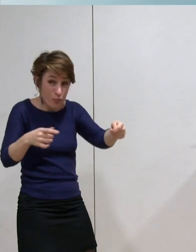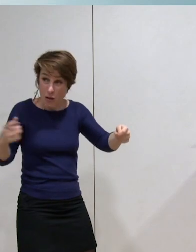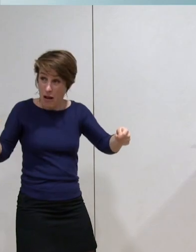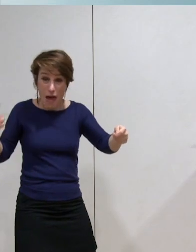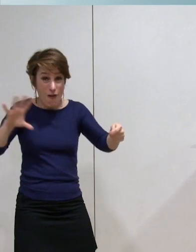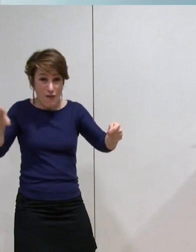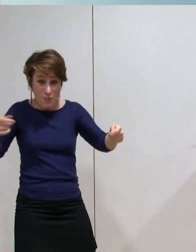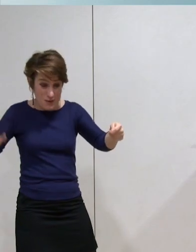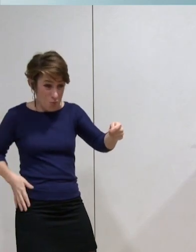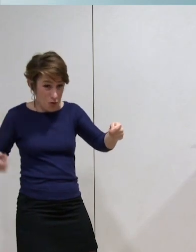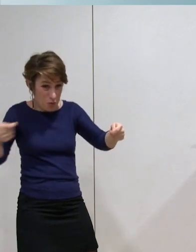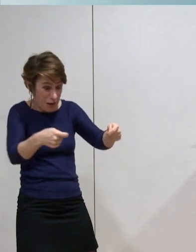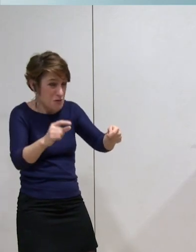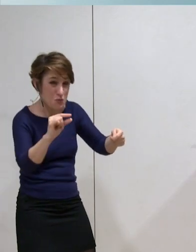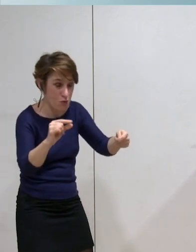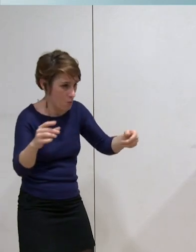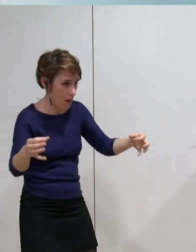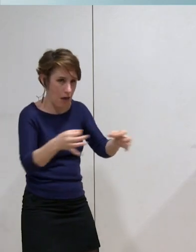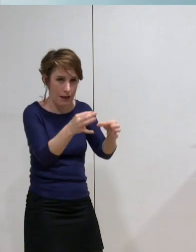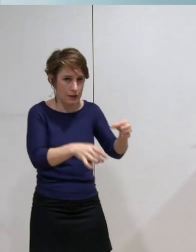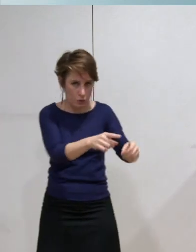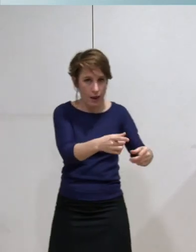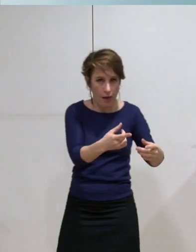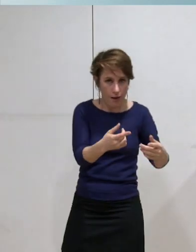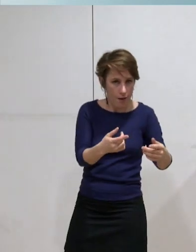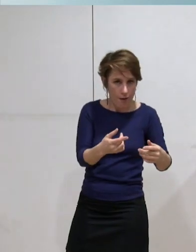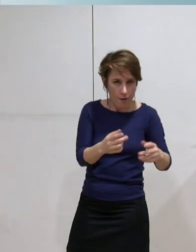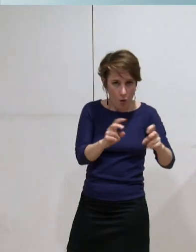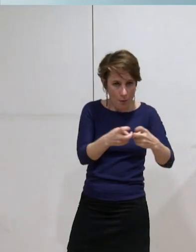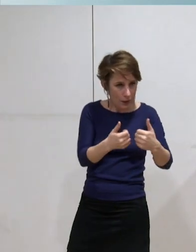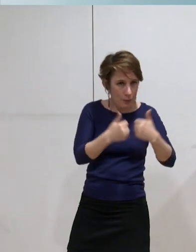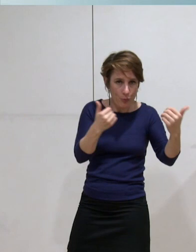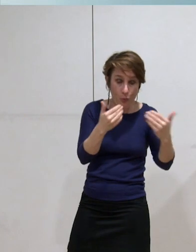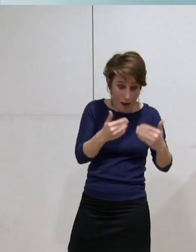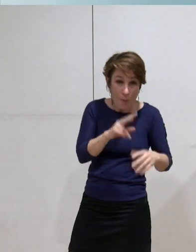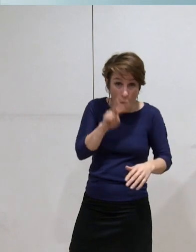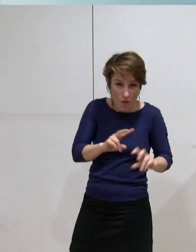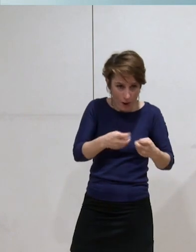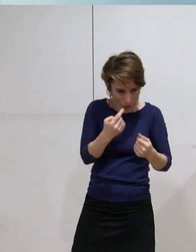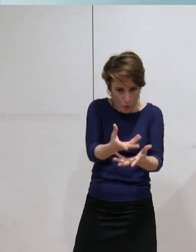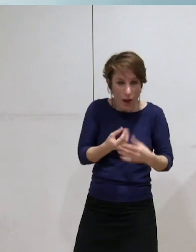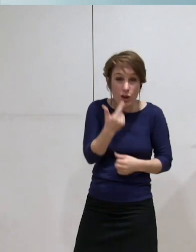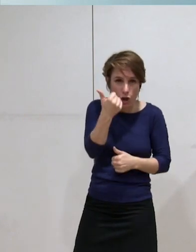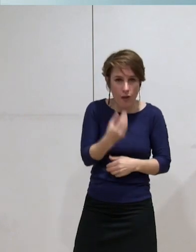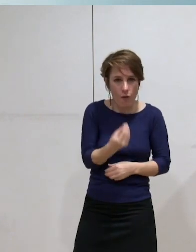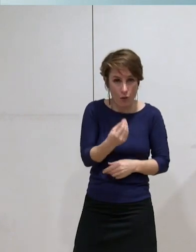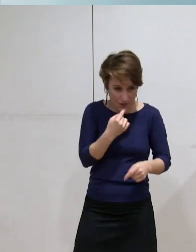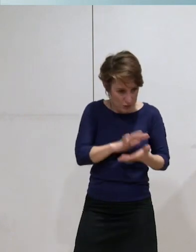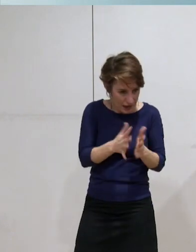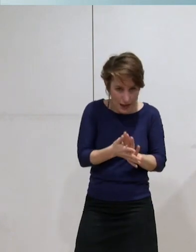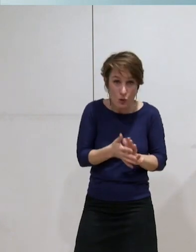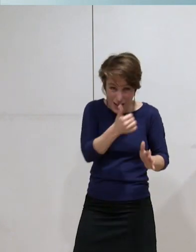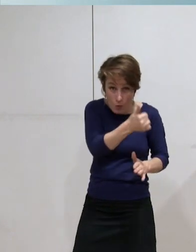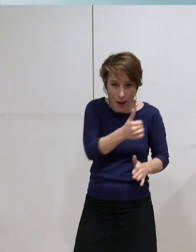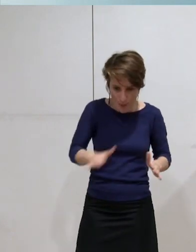couvrir le coût correspondant à l'accueil de cet enfant en plus donc petit à petit on allait vers une situation où